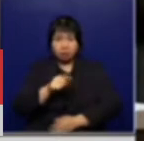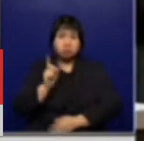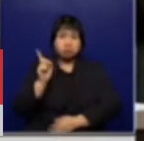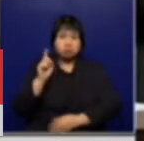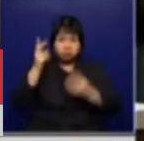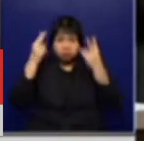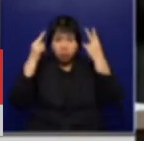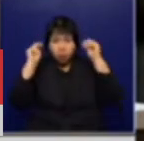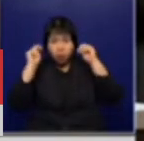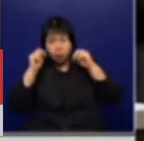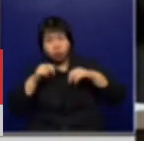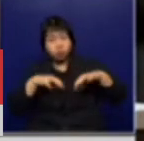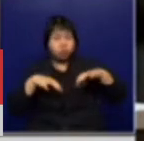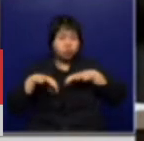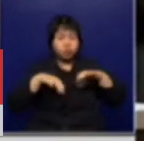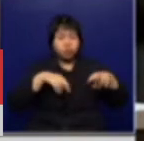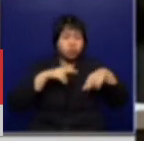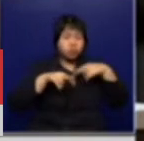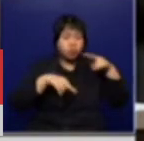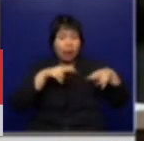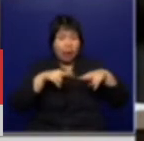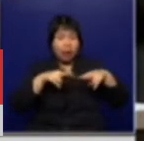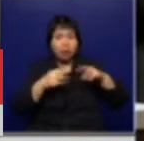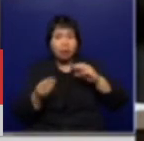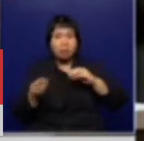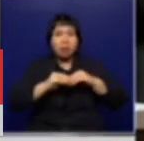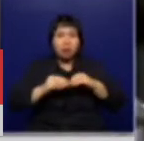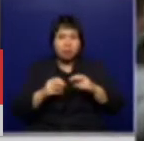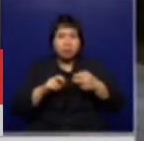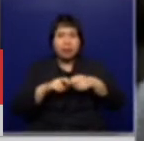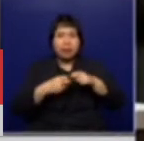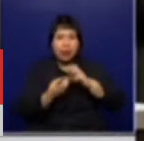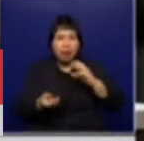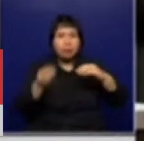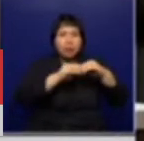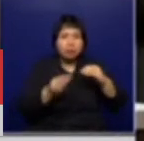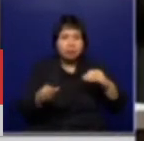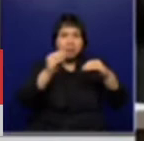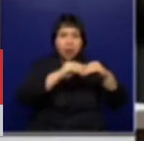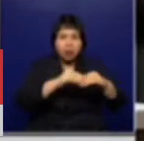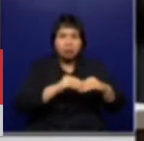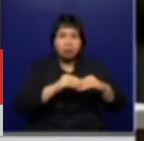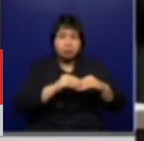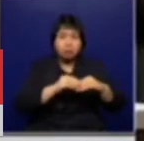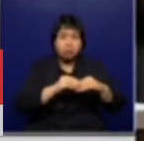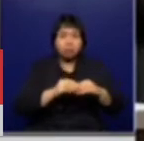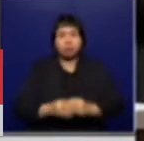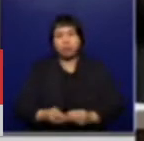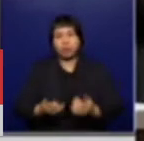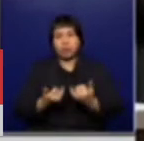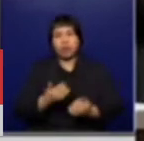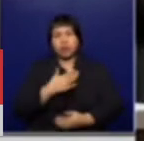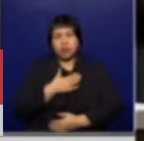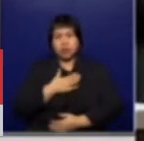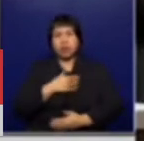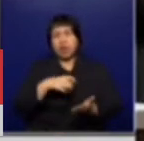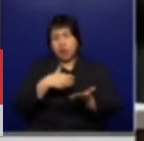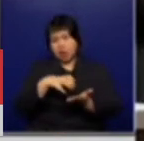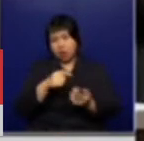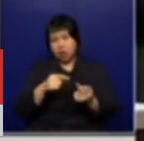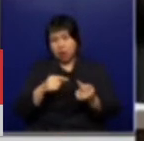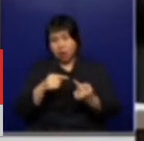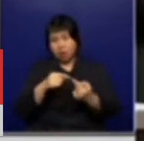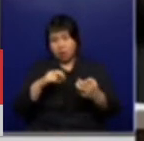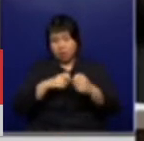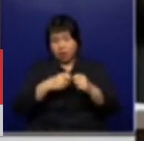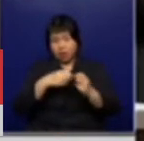บริหารประเทศให้เกิดวิกฤตซ้อนวิกฤตได้ค่ะดิฉันกราบเรียนว่าเศรษฐกิจไทยไม่ได้พึ่งมาย่ำแ